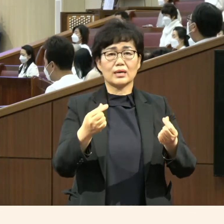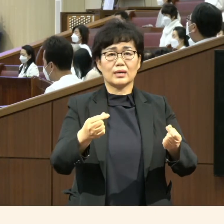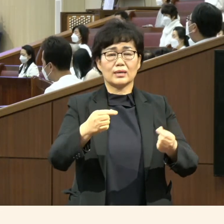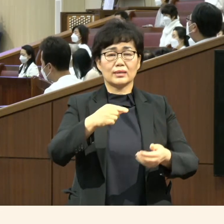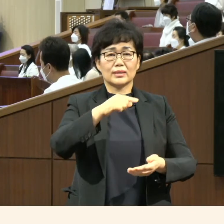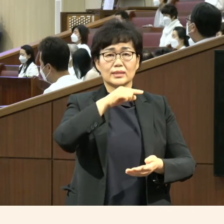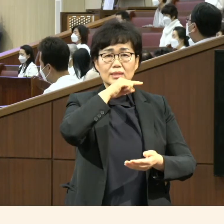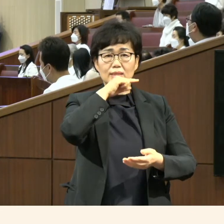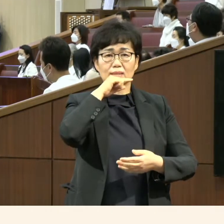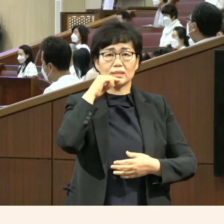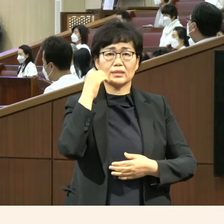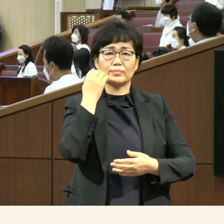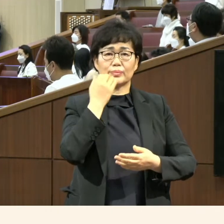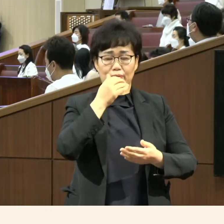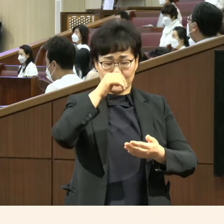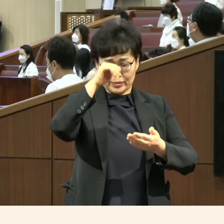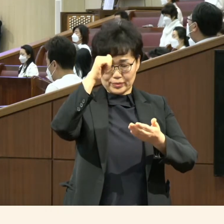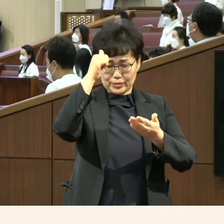같이